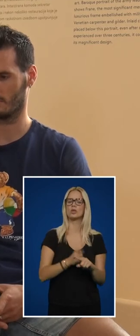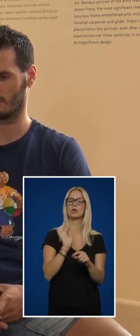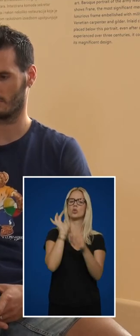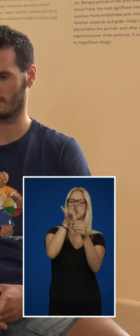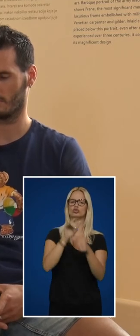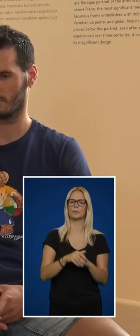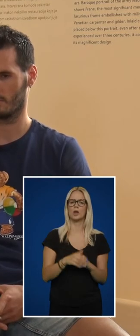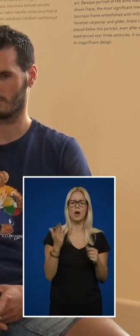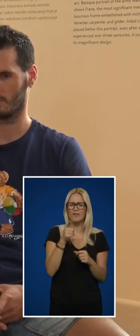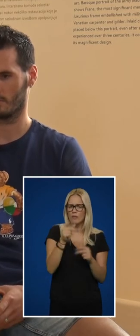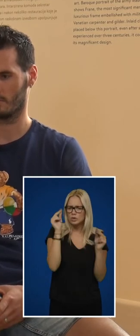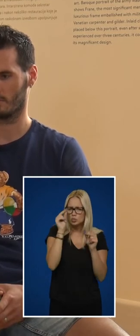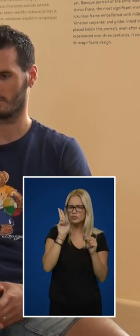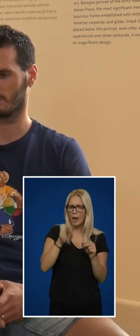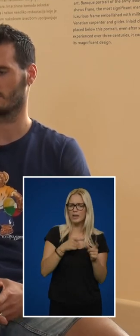to odvajati.